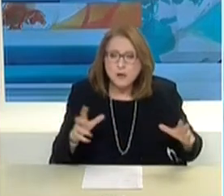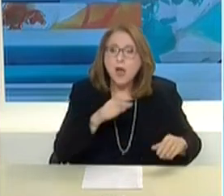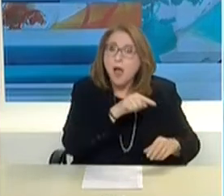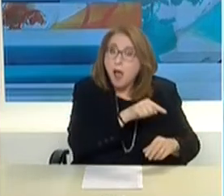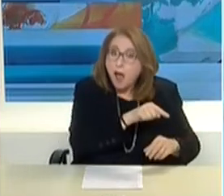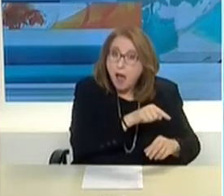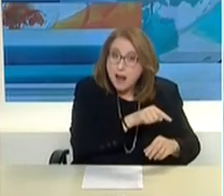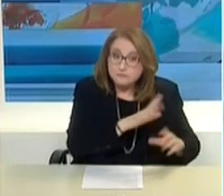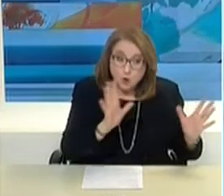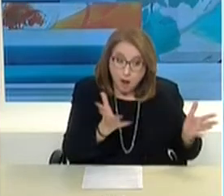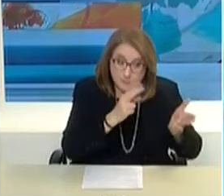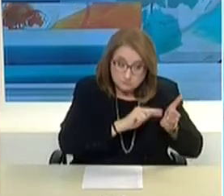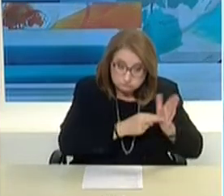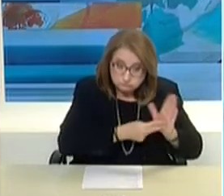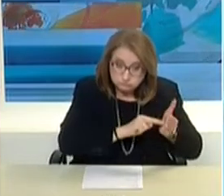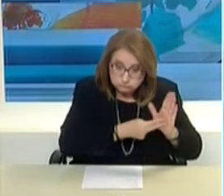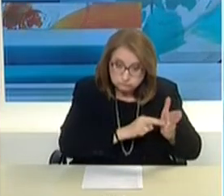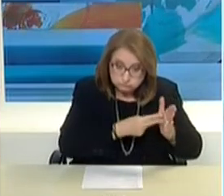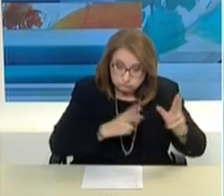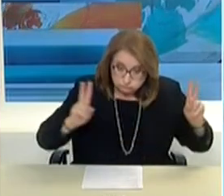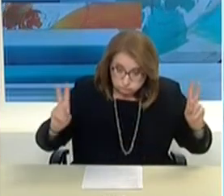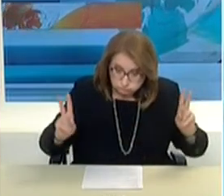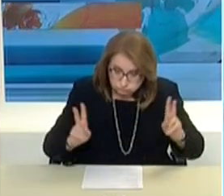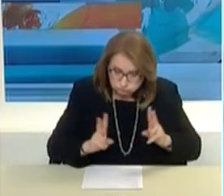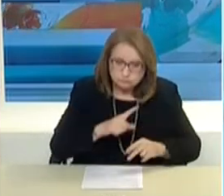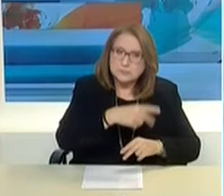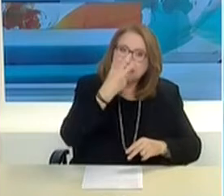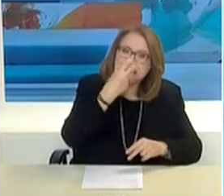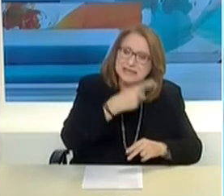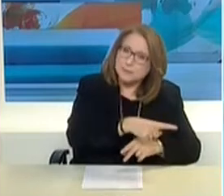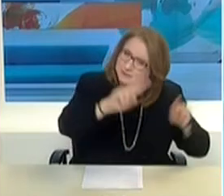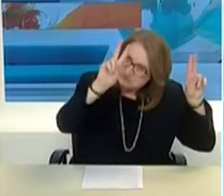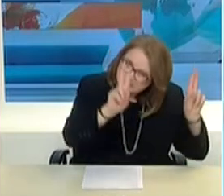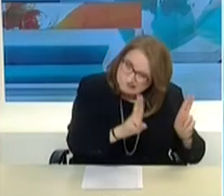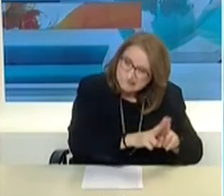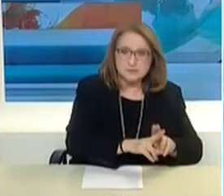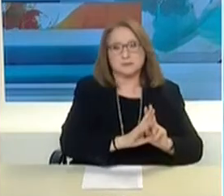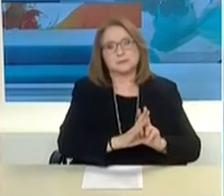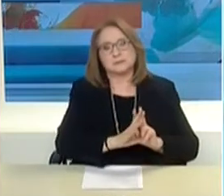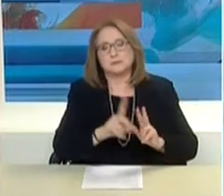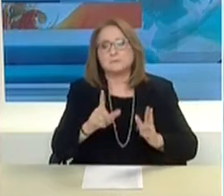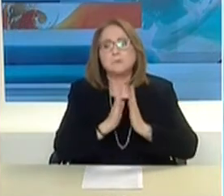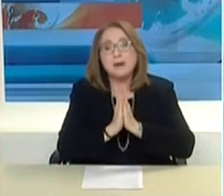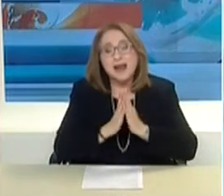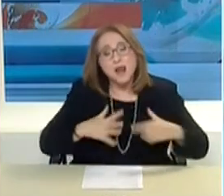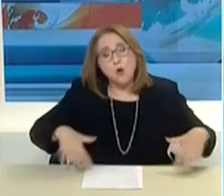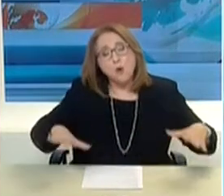περιορίζεται όταν τηρούνται αυστηρά τα μέτρα για τον κορονοϊό. Ας είμαστε ενωμένοι σε αυτή την κοινή προσπάθεια. Σας